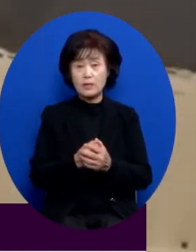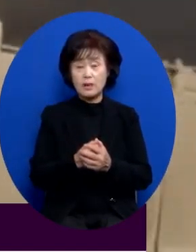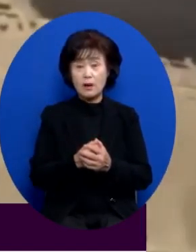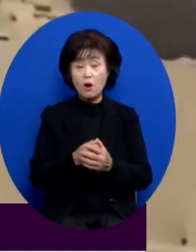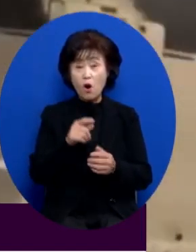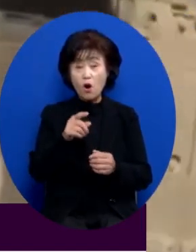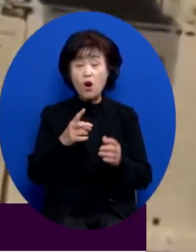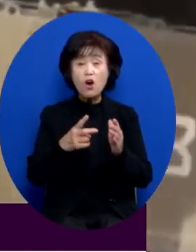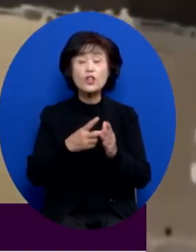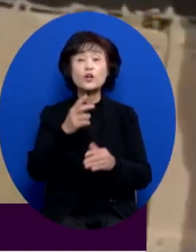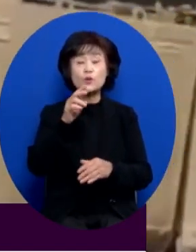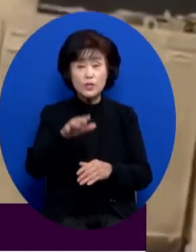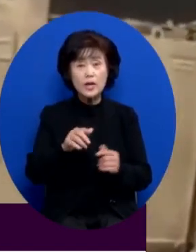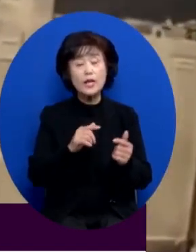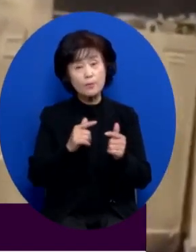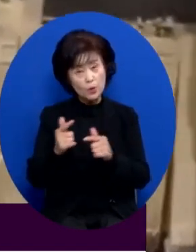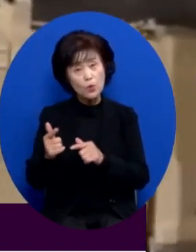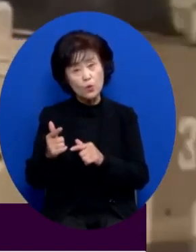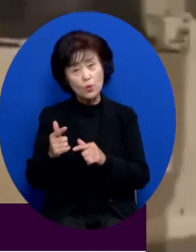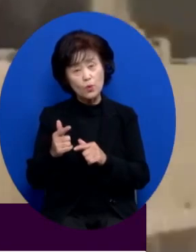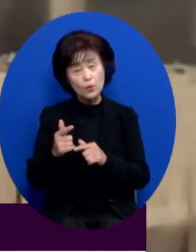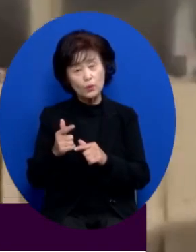예루살렘이나 뭐 기타 등등이 있을 수 있는데